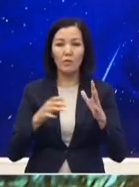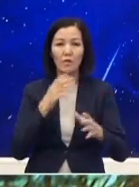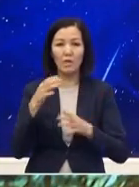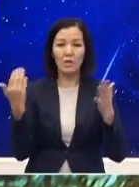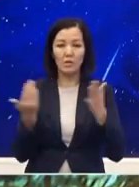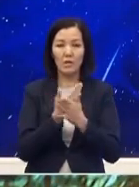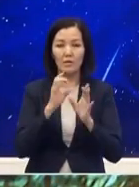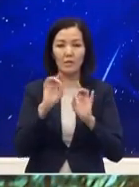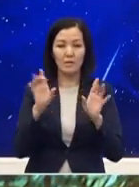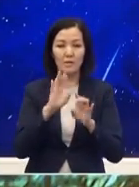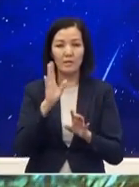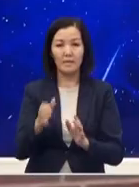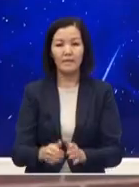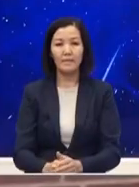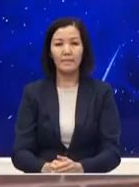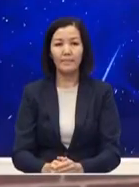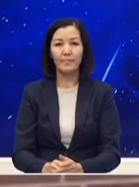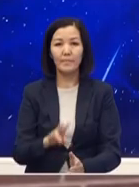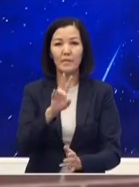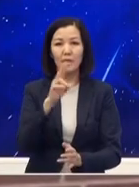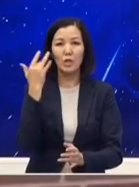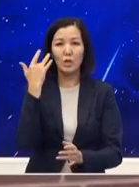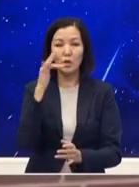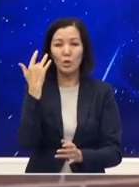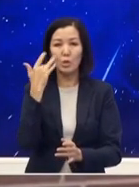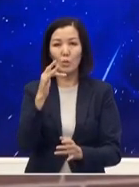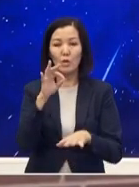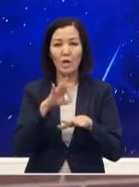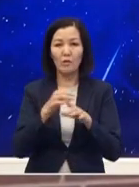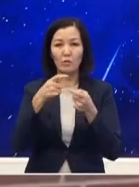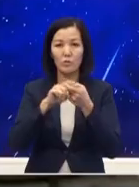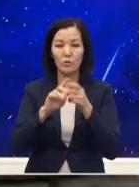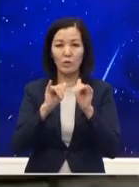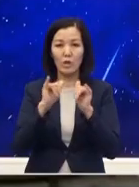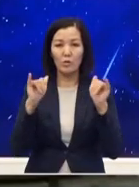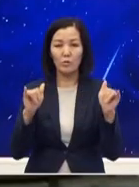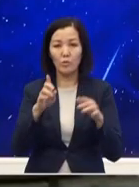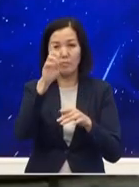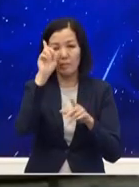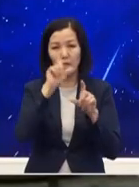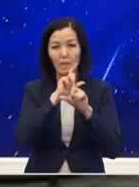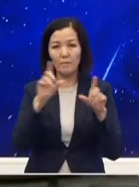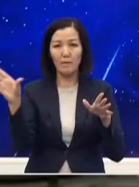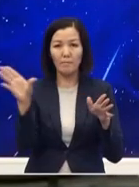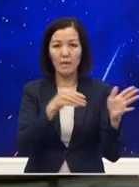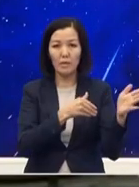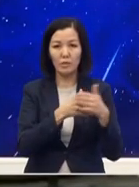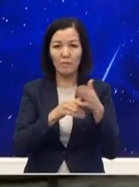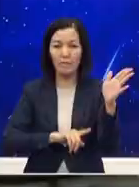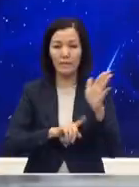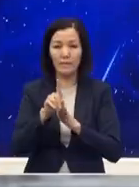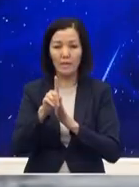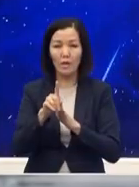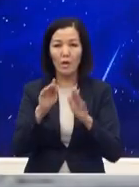келесі топтамада. Нью-Йоркте вирус шықтыру деңгейінің артуына байланысты мемлекеттік мектептер жаппай жабыла бастады.